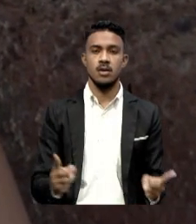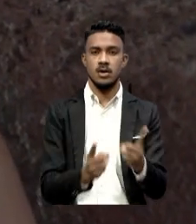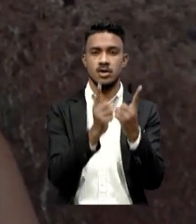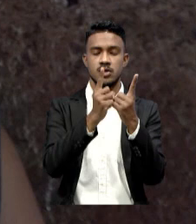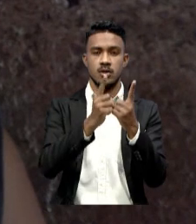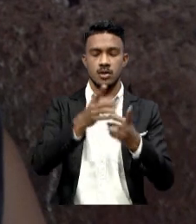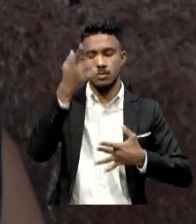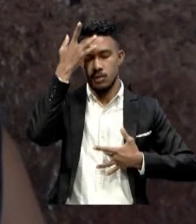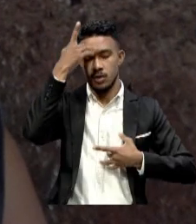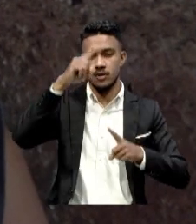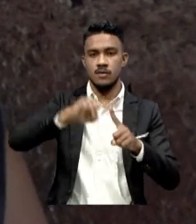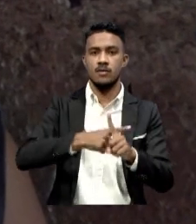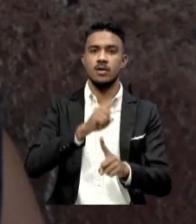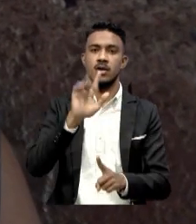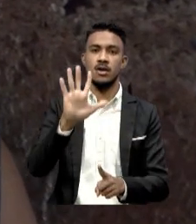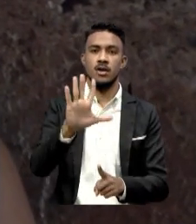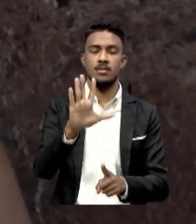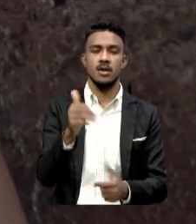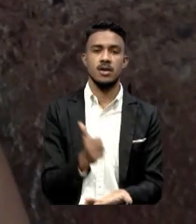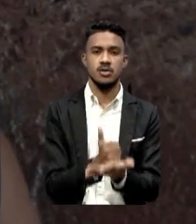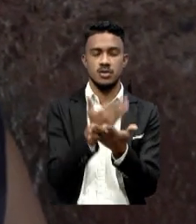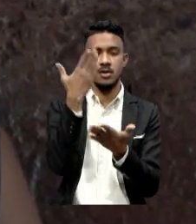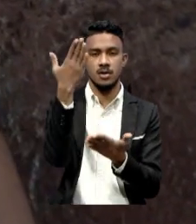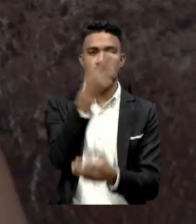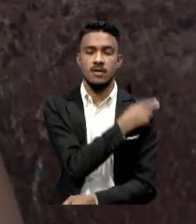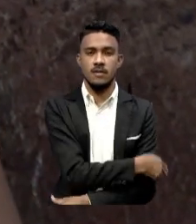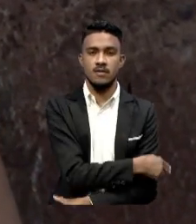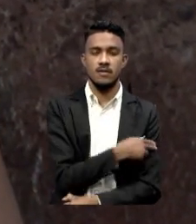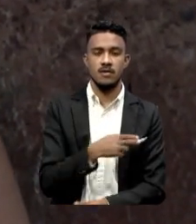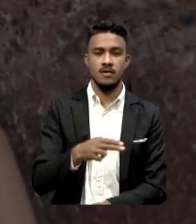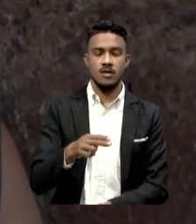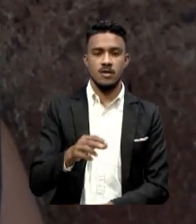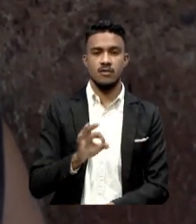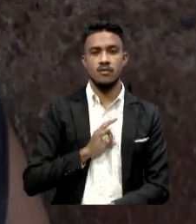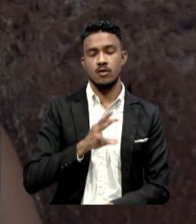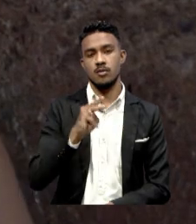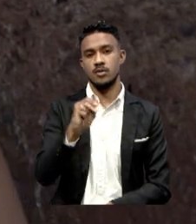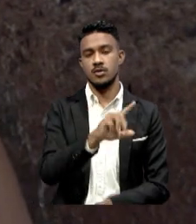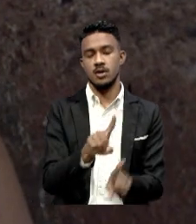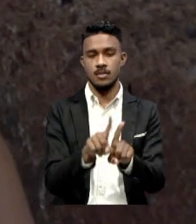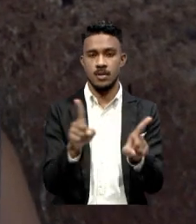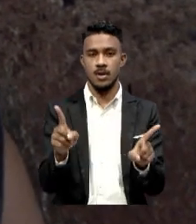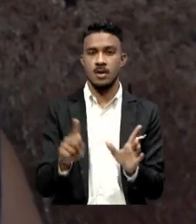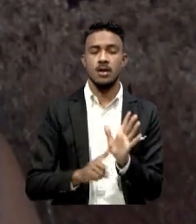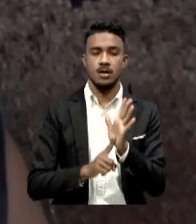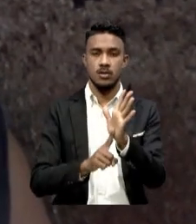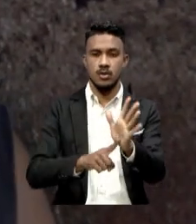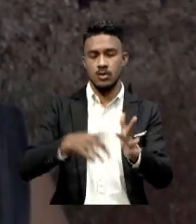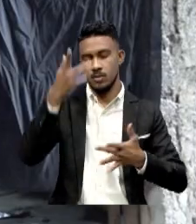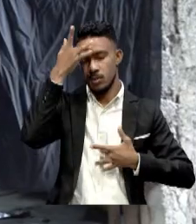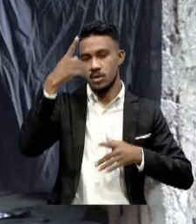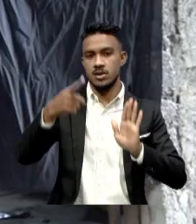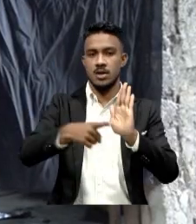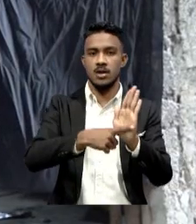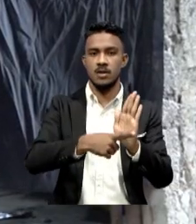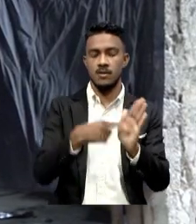lima. Maske nia halau na tratamentu ia centro saúde Formosa, mai be husi resultadu hatudu nia moras negativo. Tamba ne